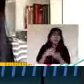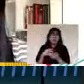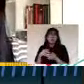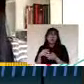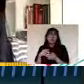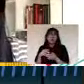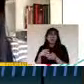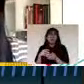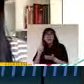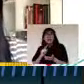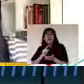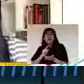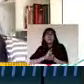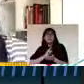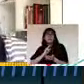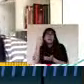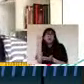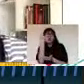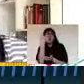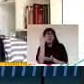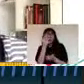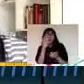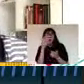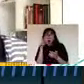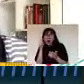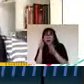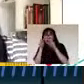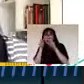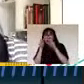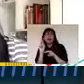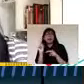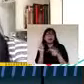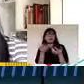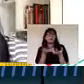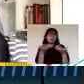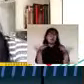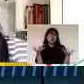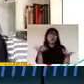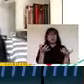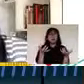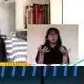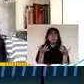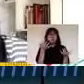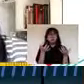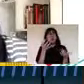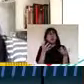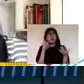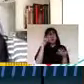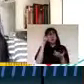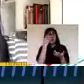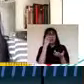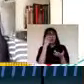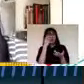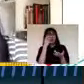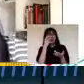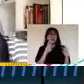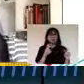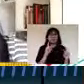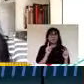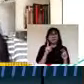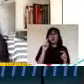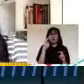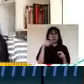lebih cair batasannya di era kemajuan teknologi informasi dan keterbukaan seperti ini.